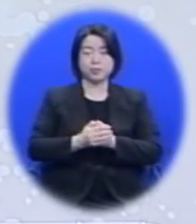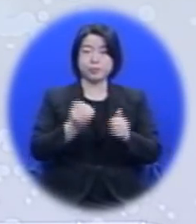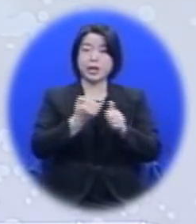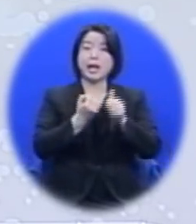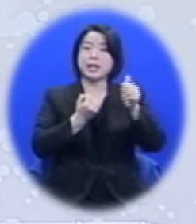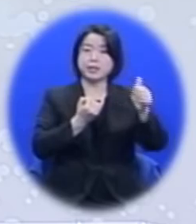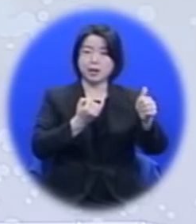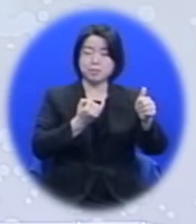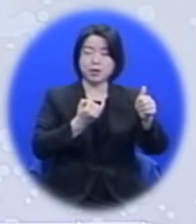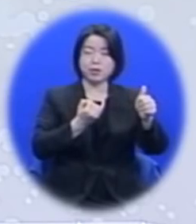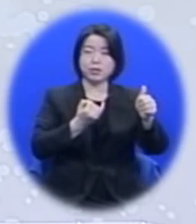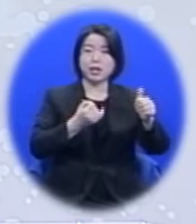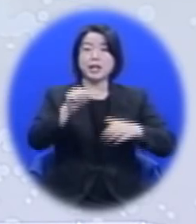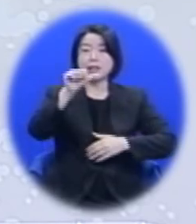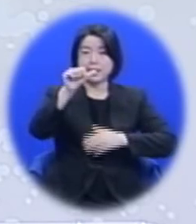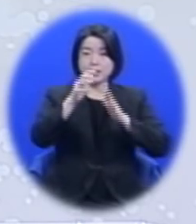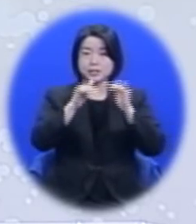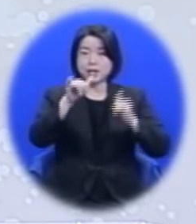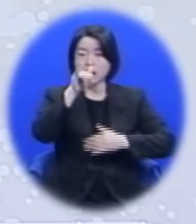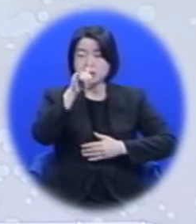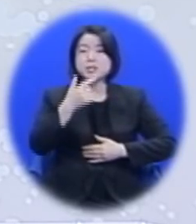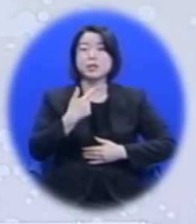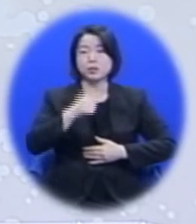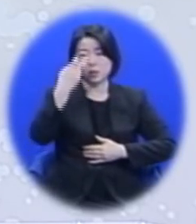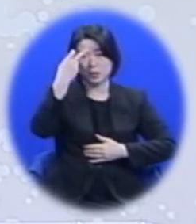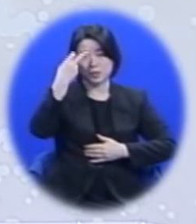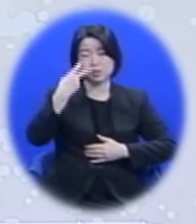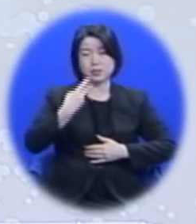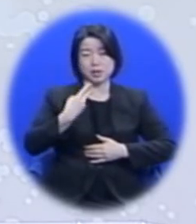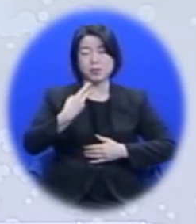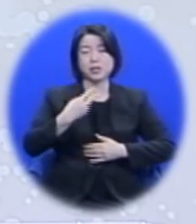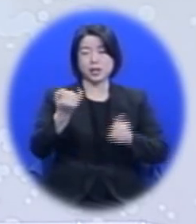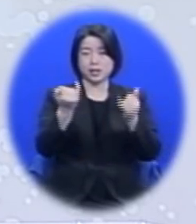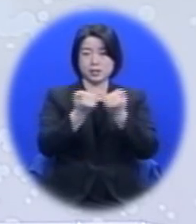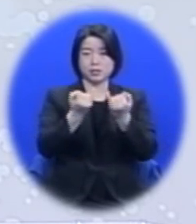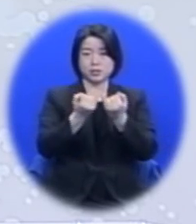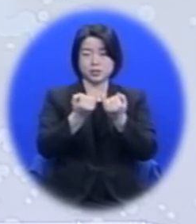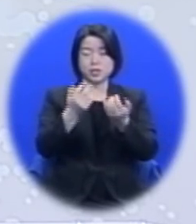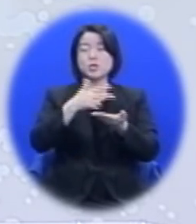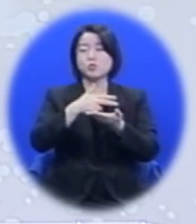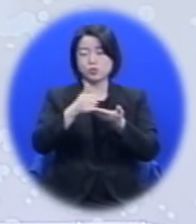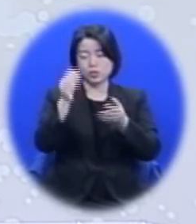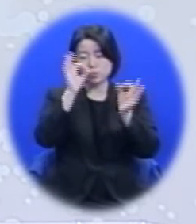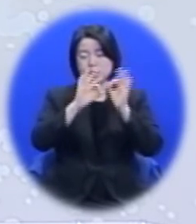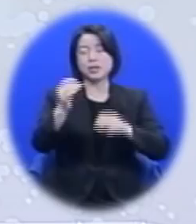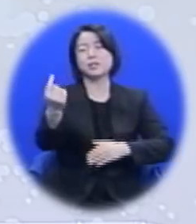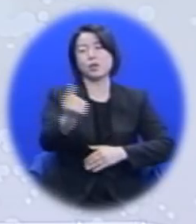남편이 5식이나 있었던 사마리아 여인, 주님은 그에게 찾아오셨어요.